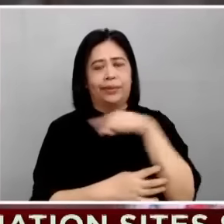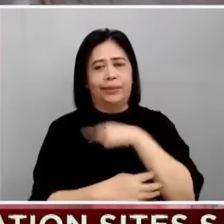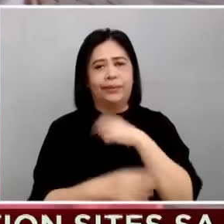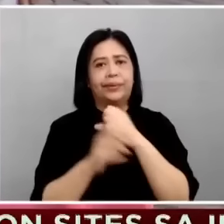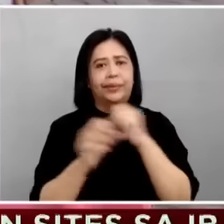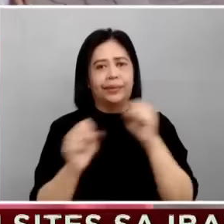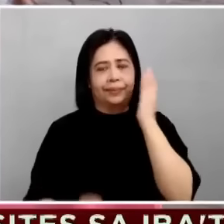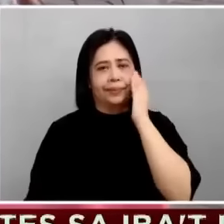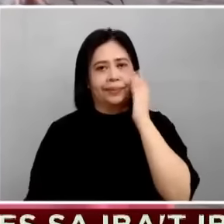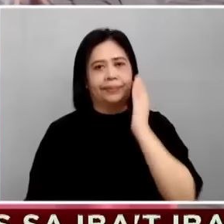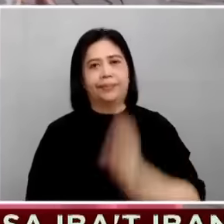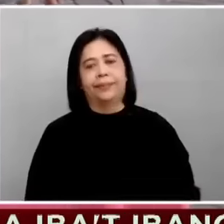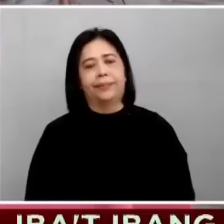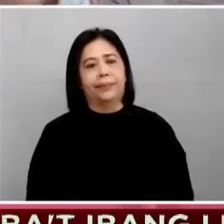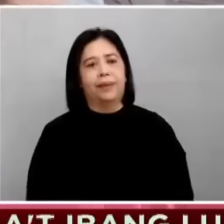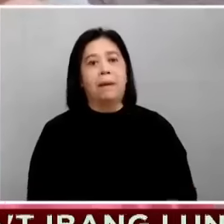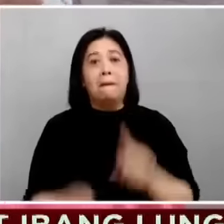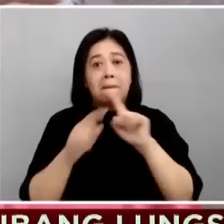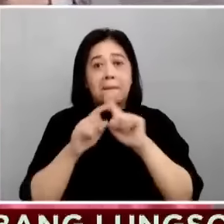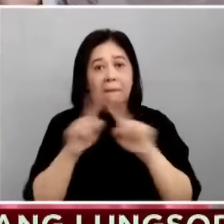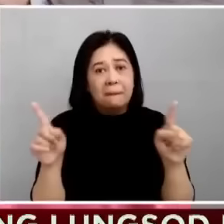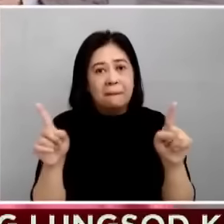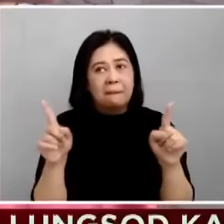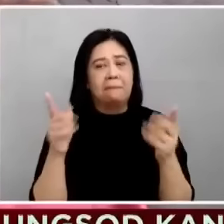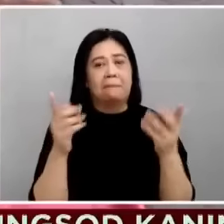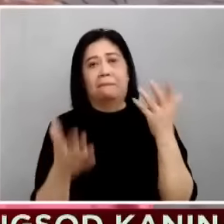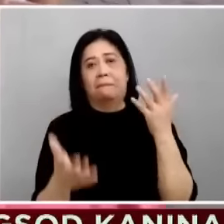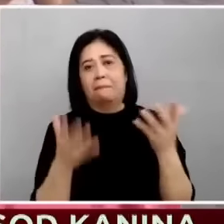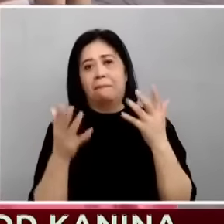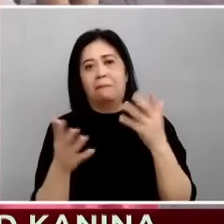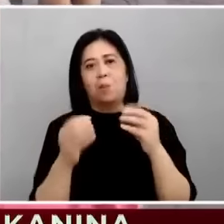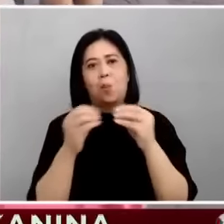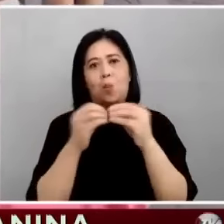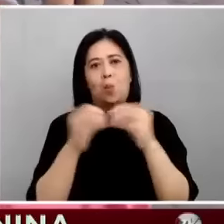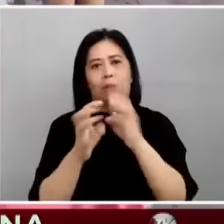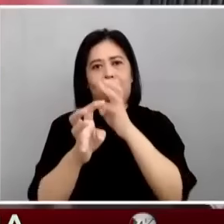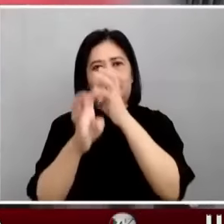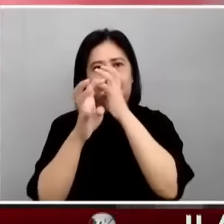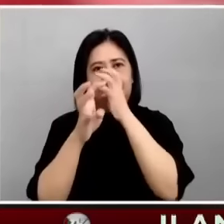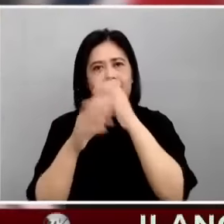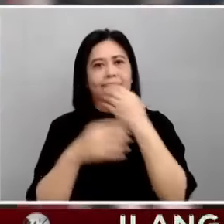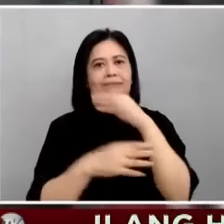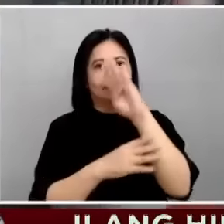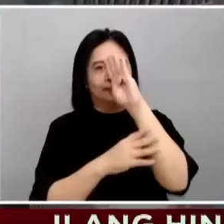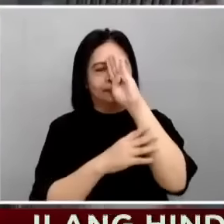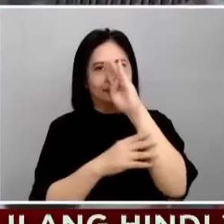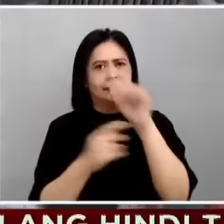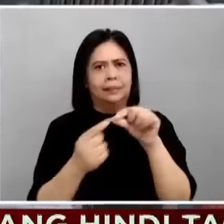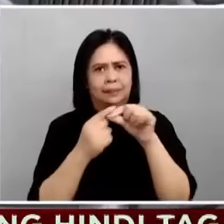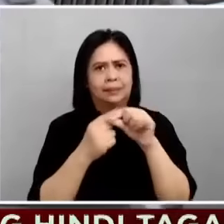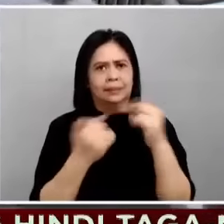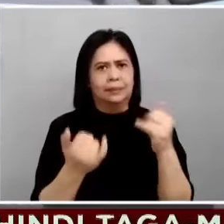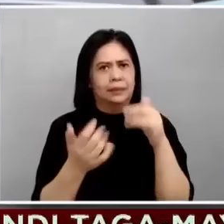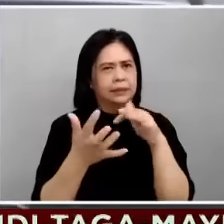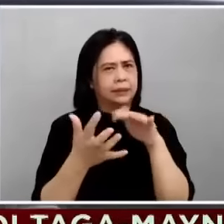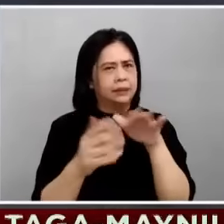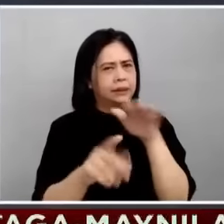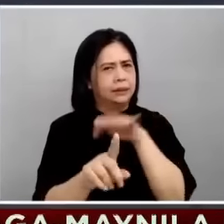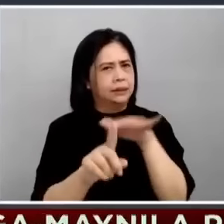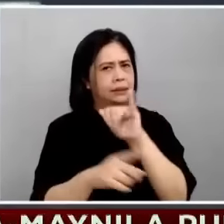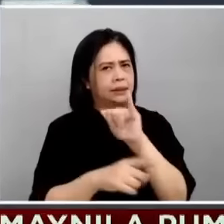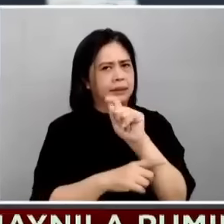eh. Yun nga lang, may posibilidad na mas maghigpit din sa Cavite, lalo't pinag-aaralan na ng